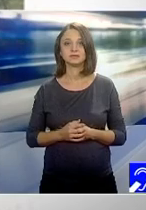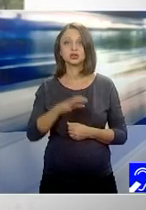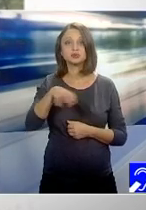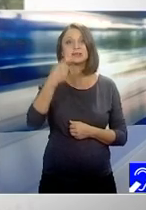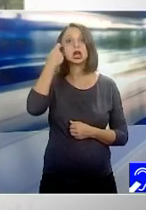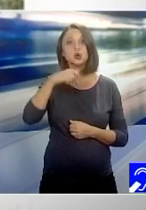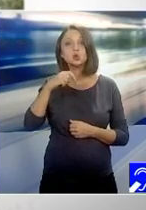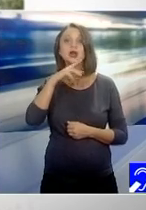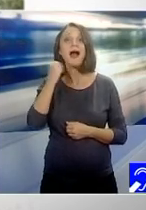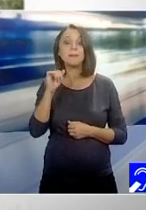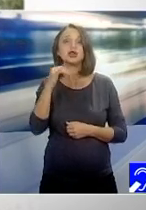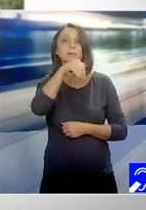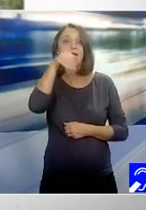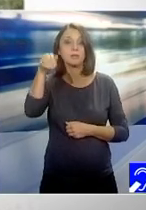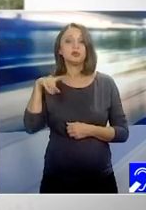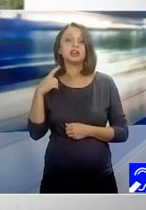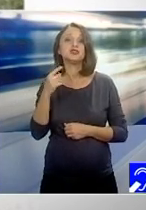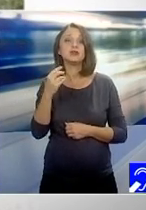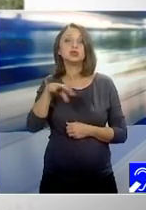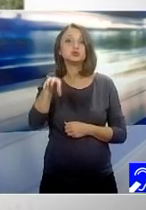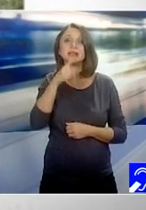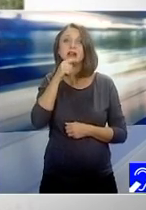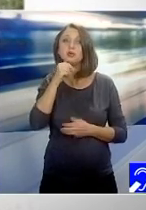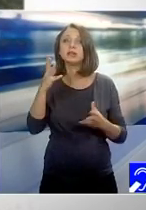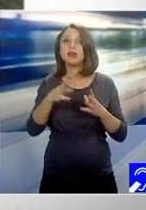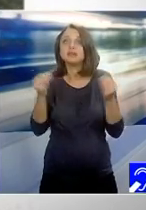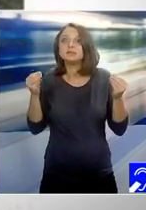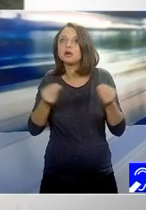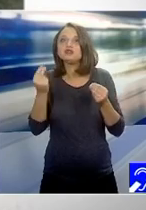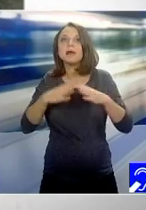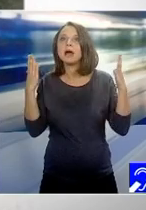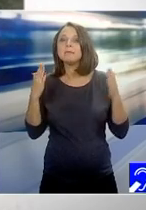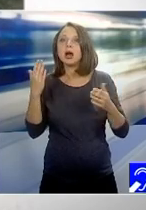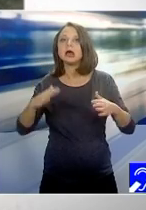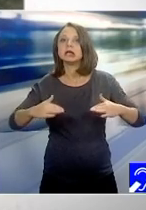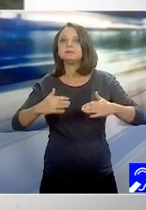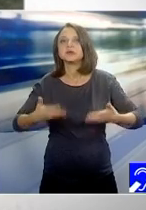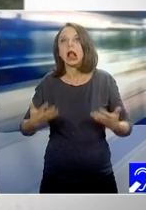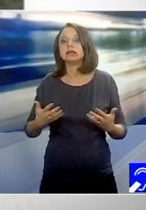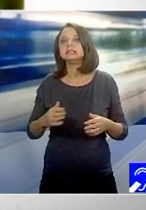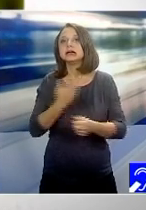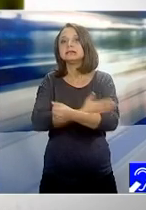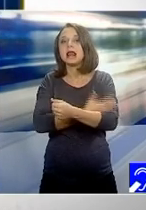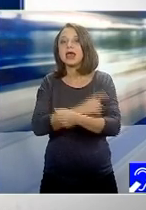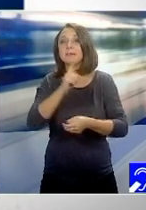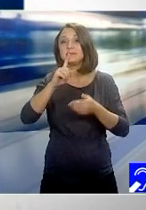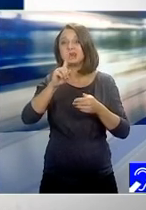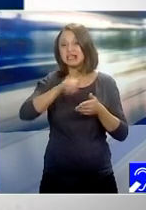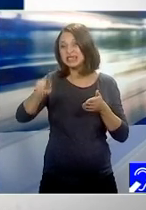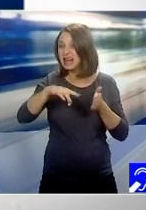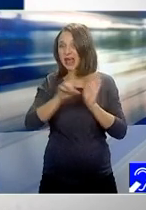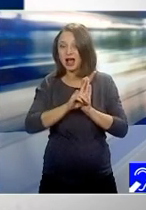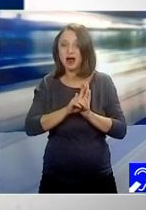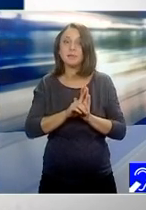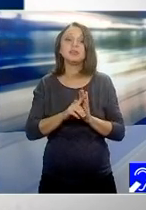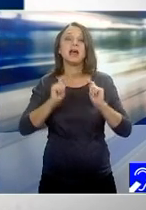Județele Cluj, Alba și Maramureș sunt cele în care au dispărut cele mai mari cantități de lemn ca urmare a tăierilor ilegale. Raportul Greenpeace arată că în